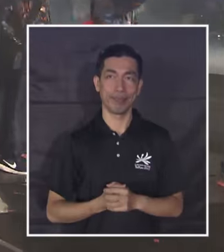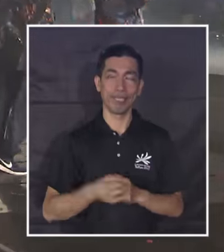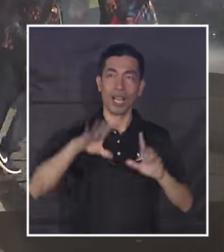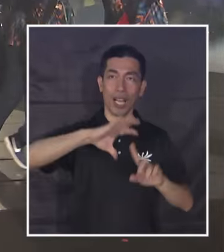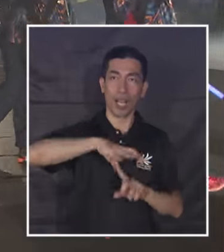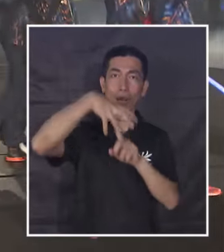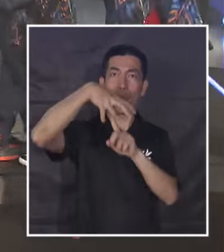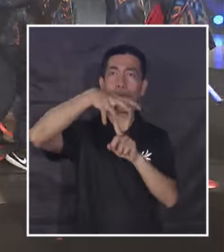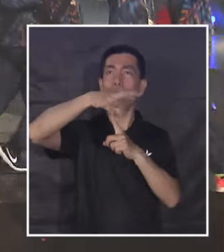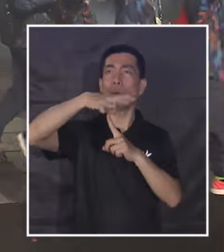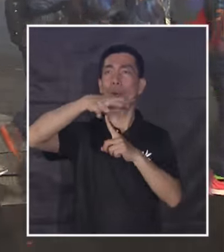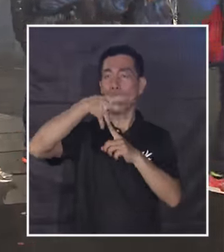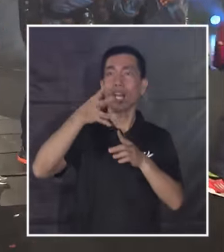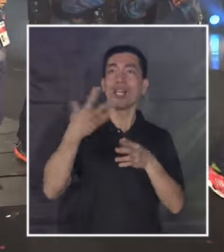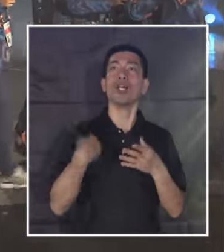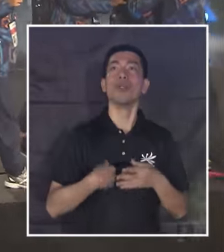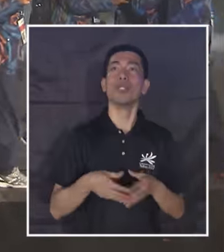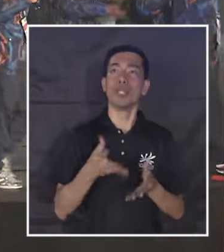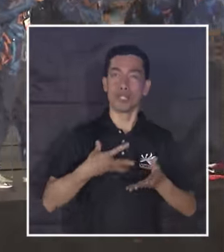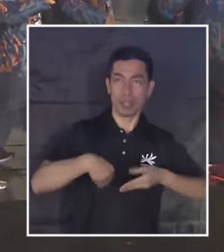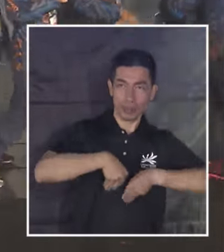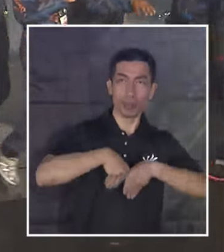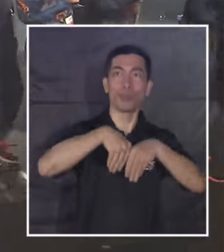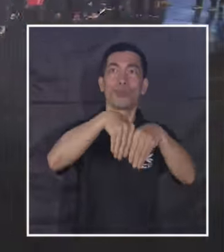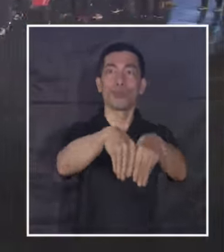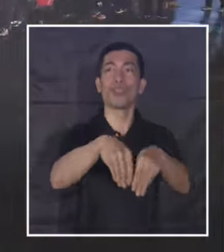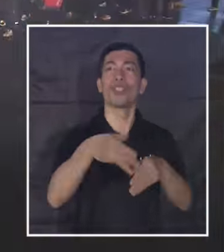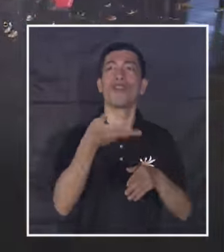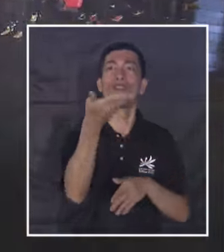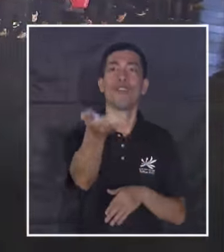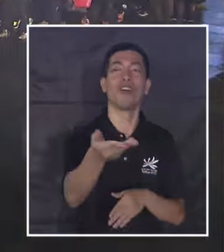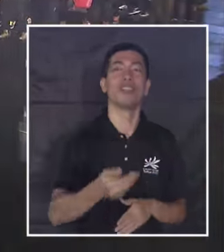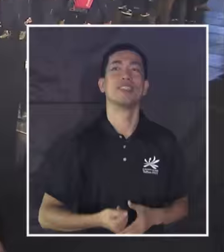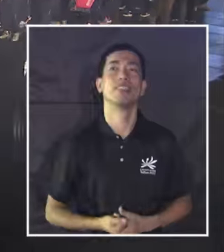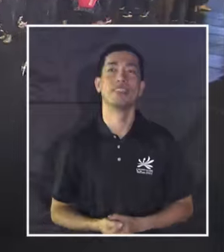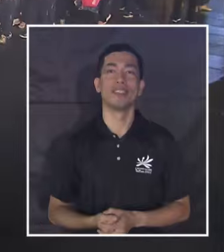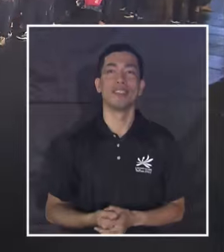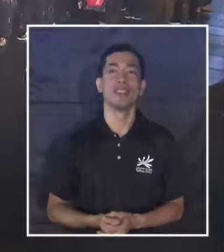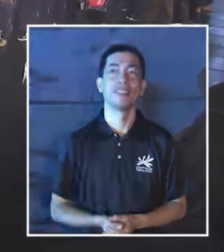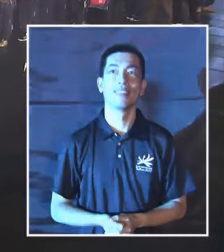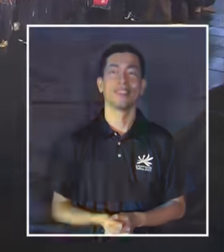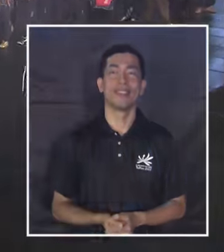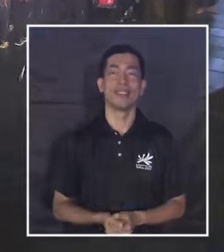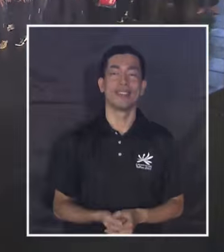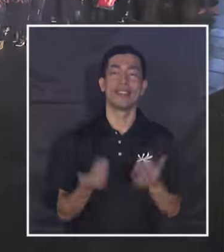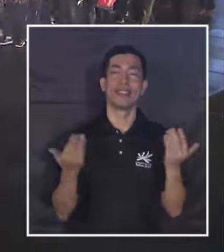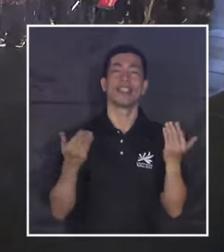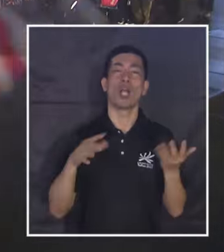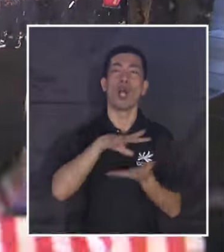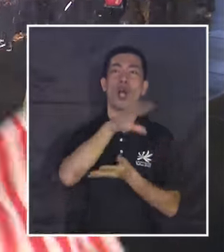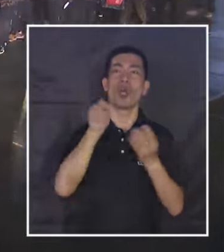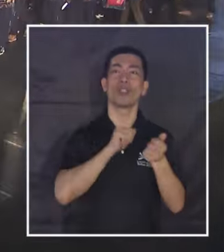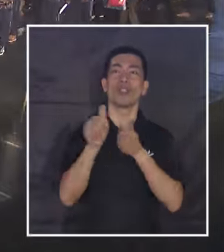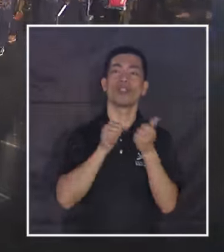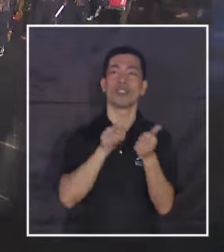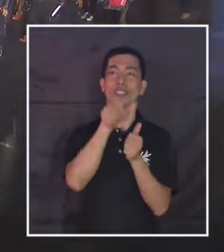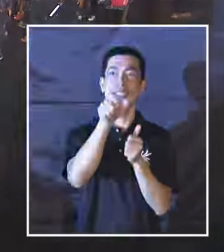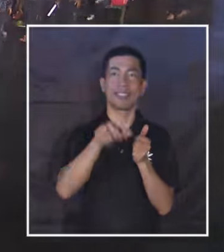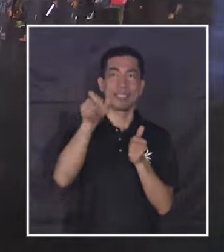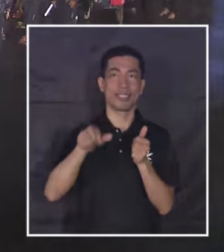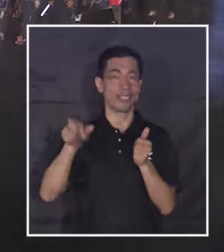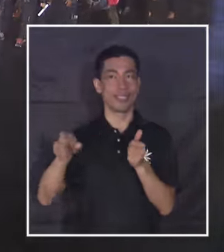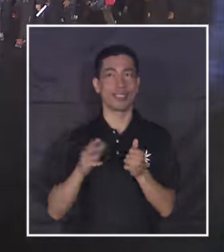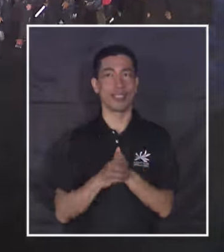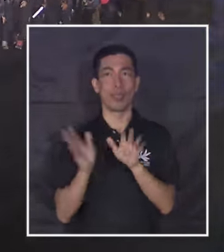去，当作台湾送给他们最温暖的礼物。 现在所有各国的选手呢，即将到休息